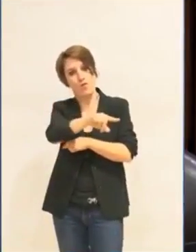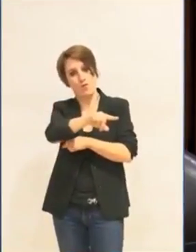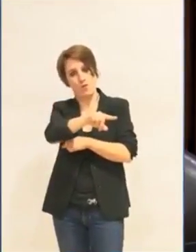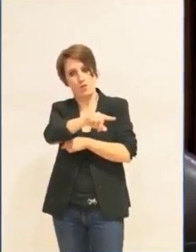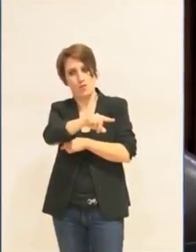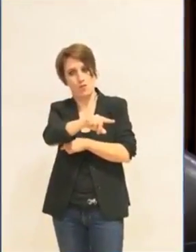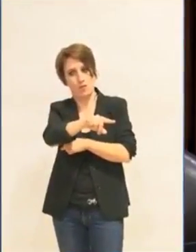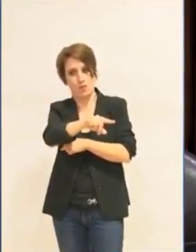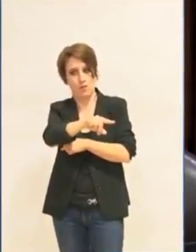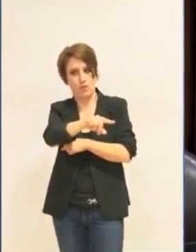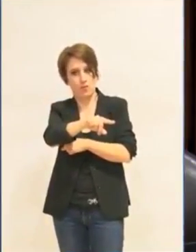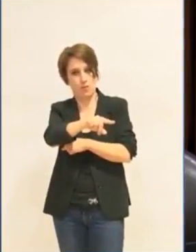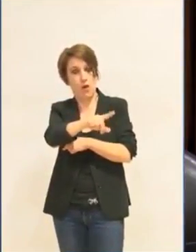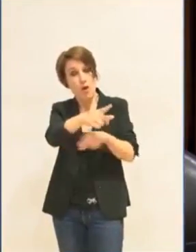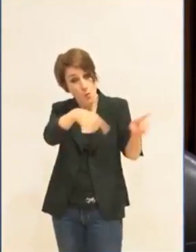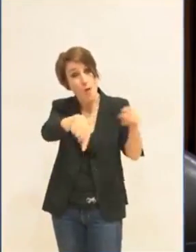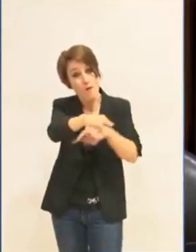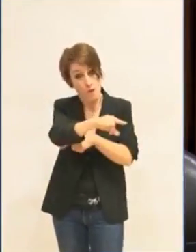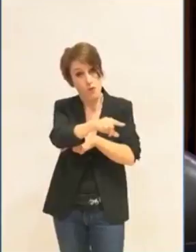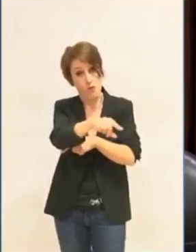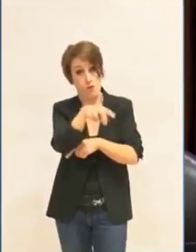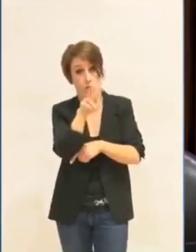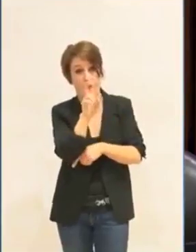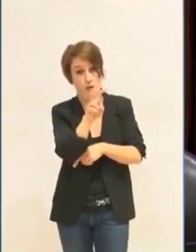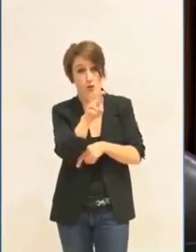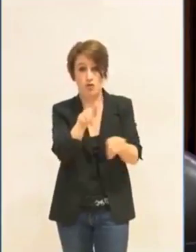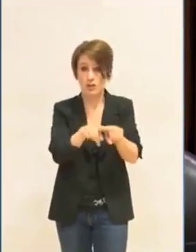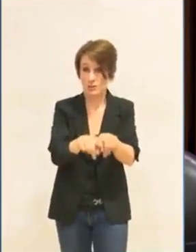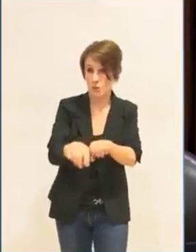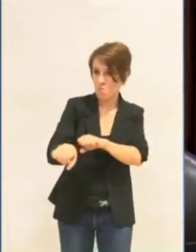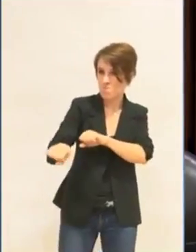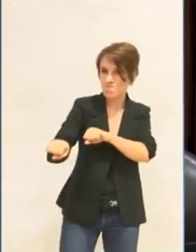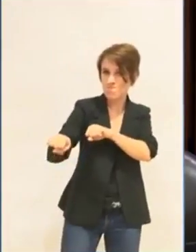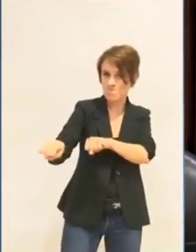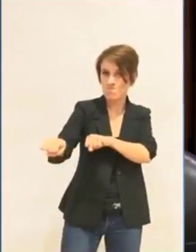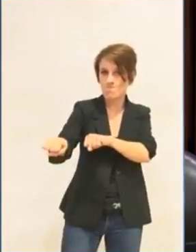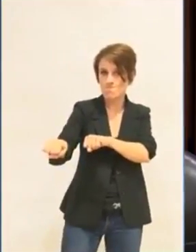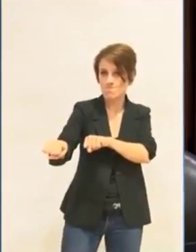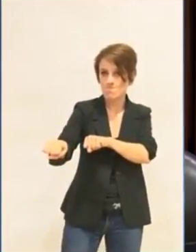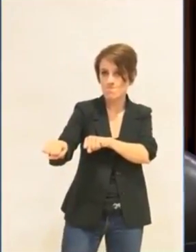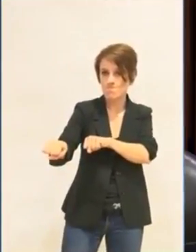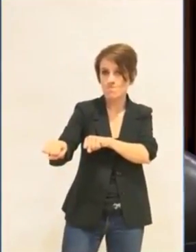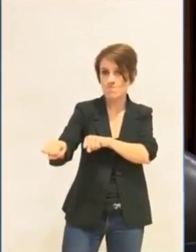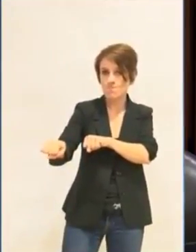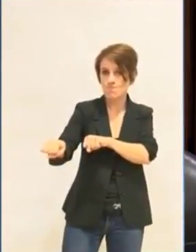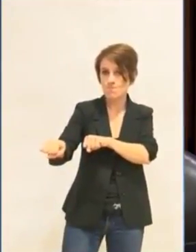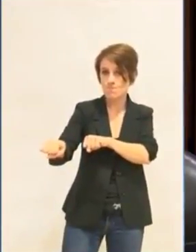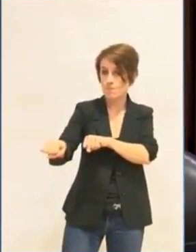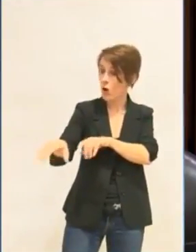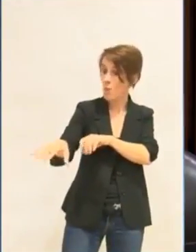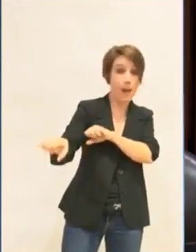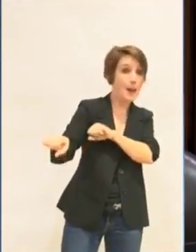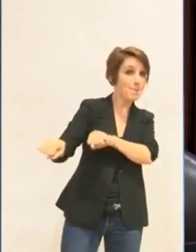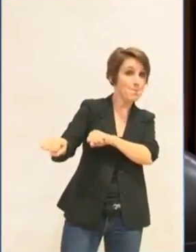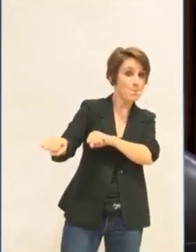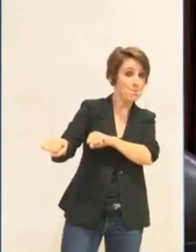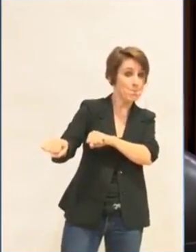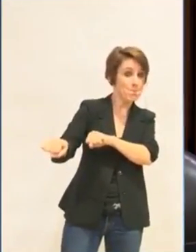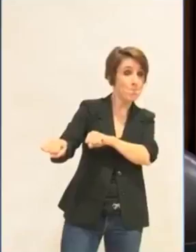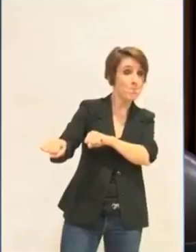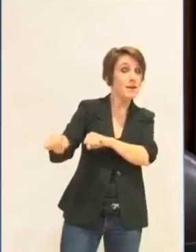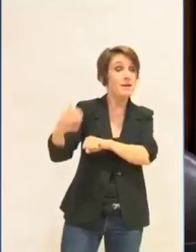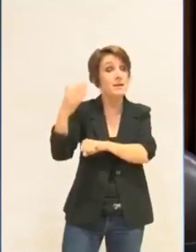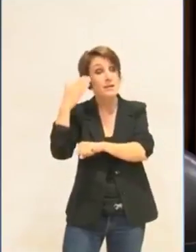pour ne pas dire arc-boutée, mais raide, de principe, opposée à